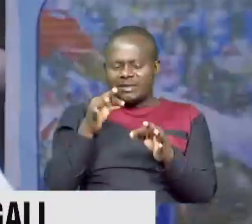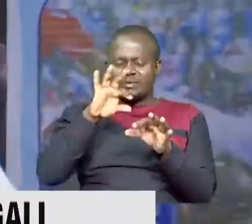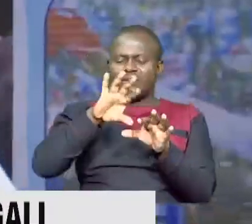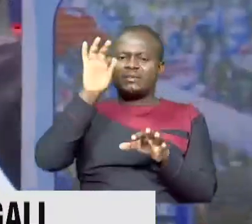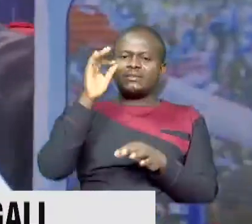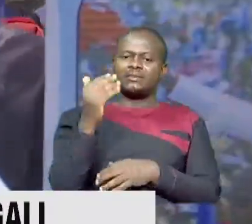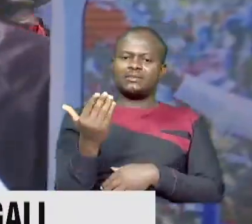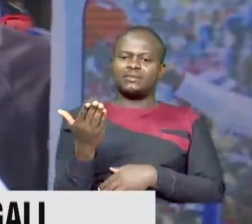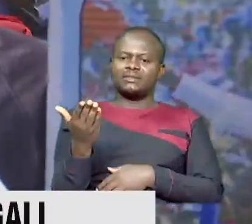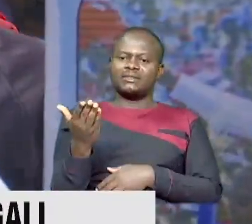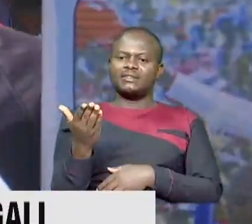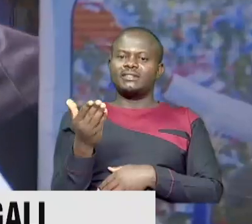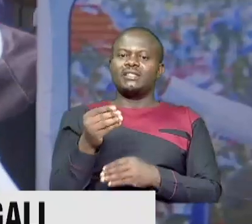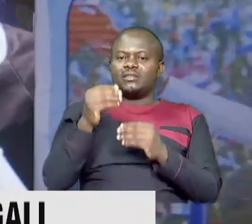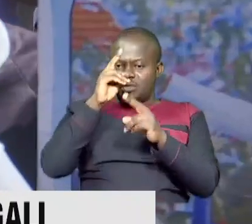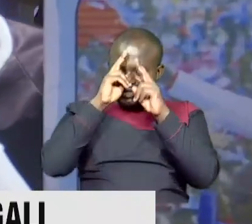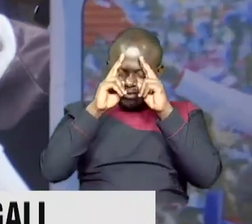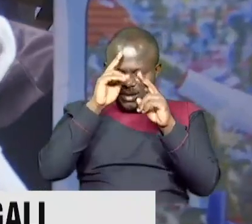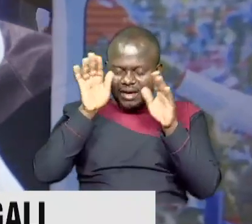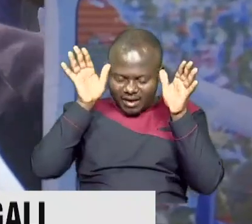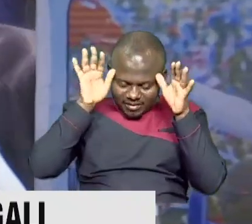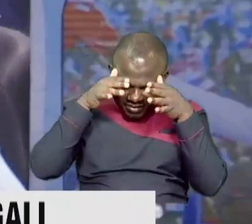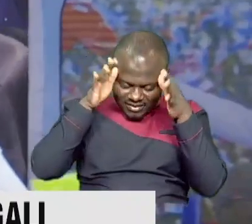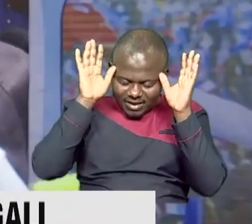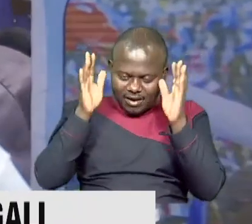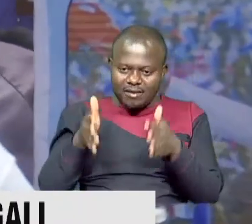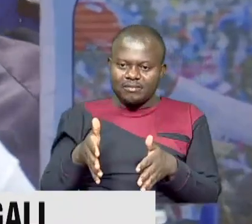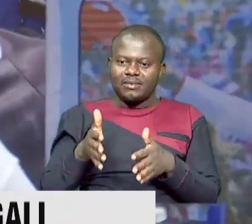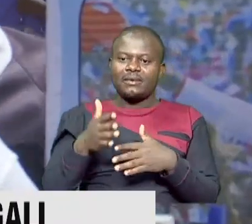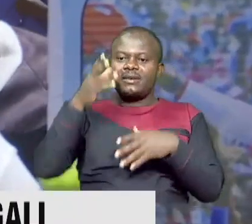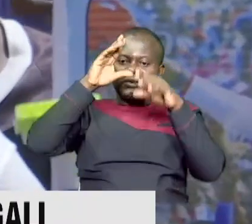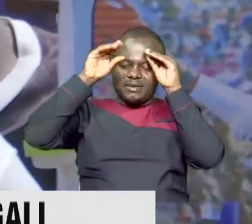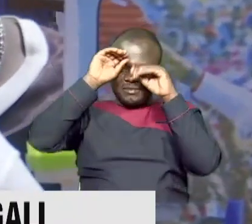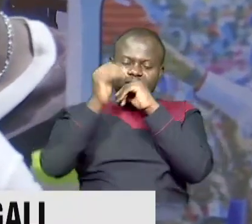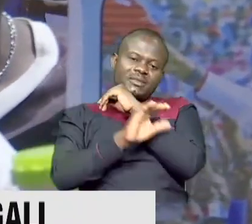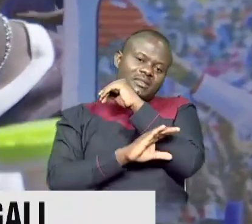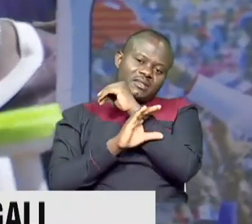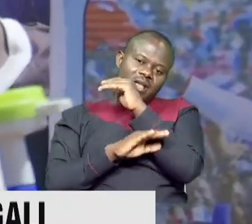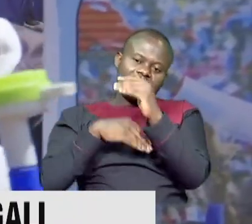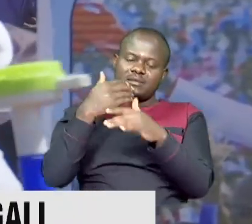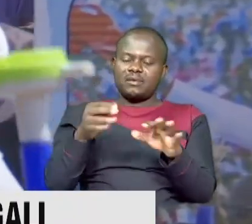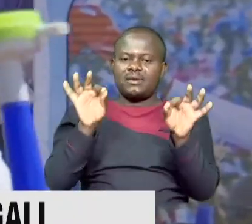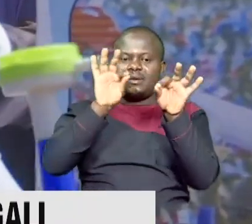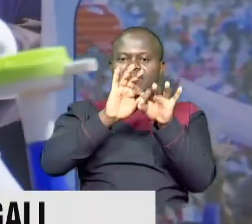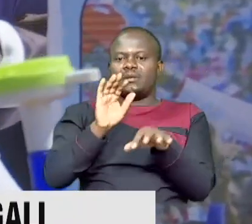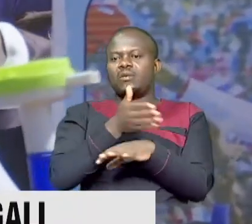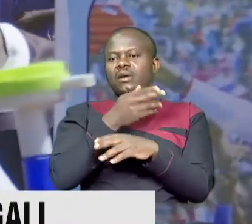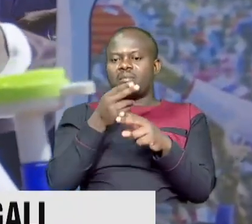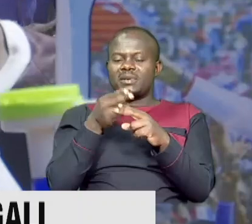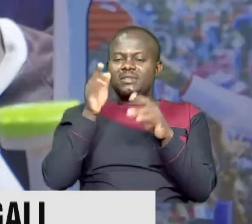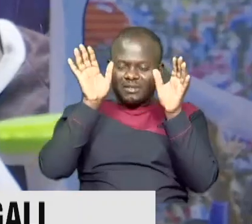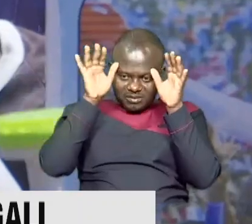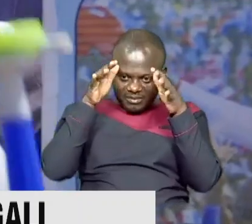Ni uko yahesheje icyubahiro abasilamu. Abasilamu mbere bajyaga kwiga hanze bikaba ngombwa ko bakura amazina y'ubusilamu